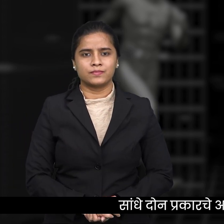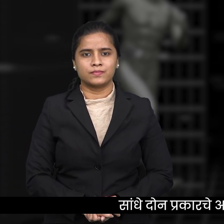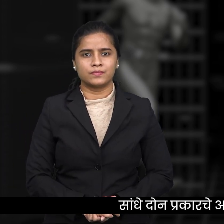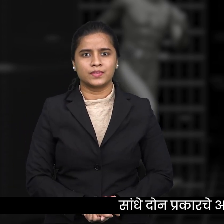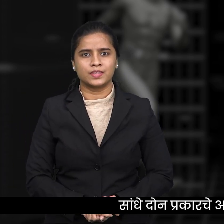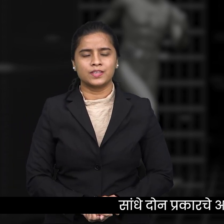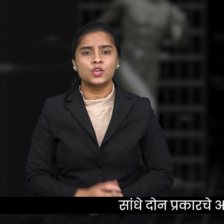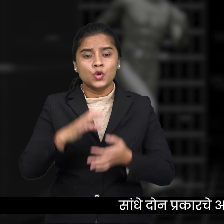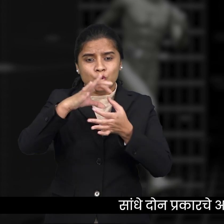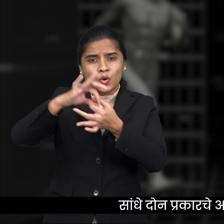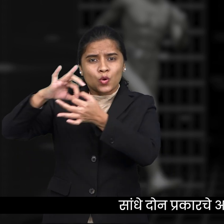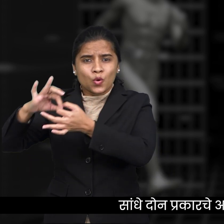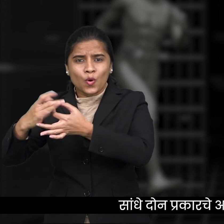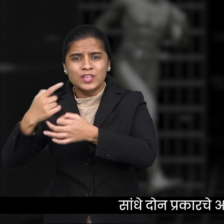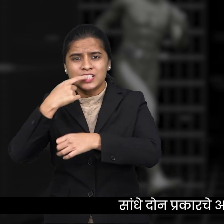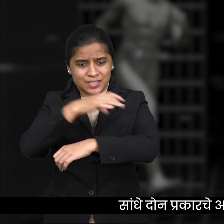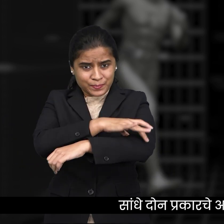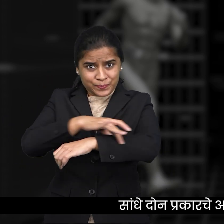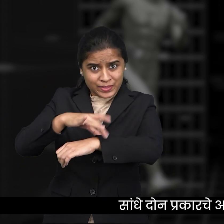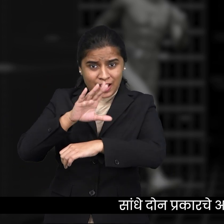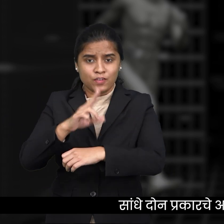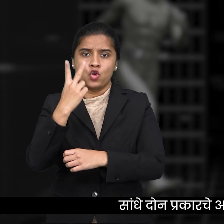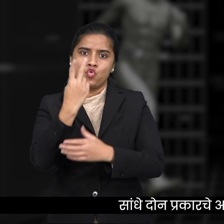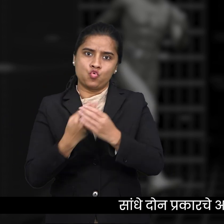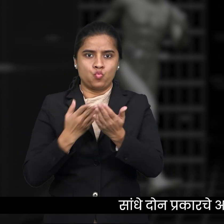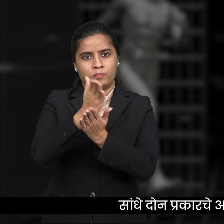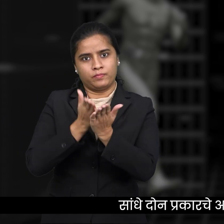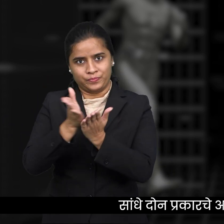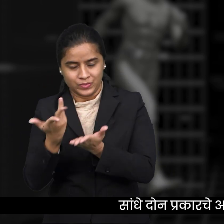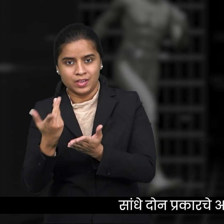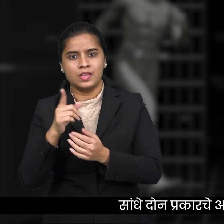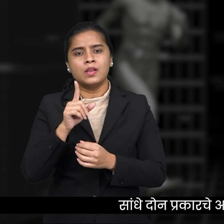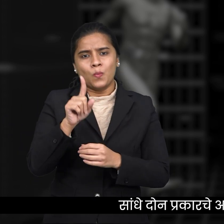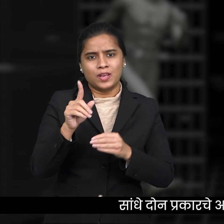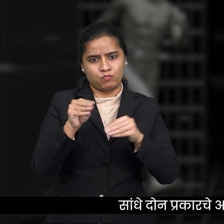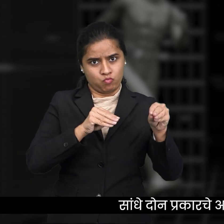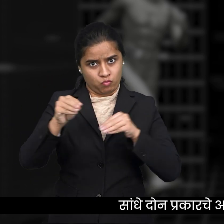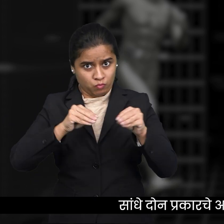सांधे दोन प्रकारचे असतात, जंगम चल आणि अचल।